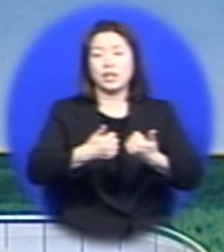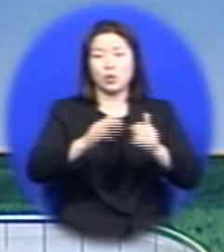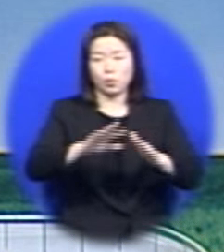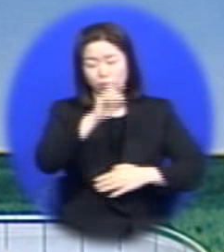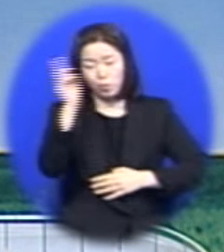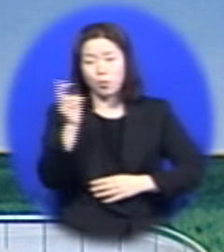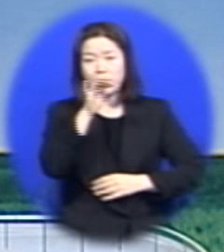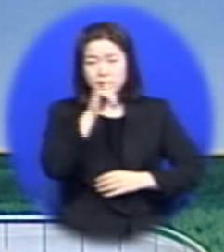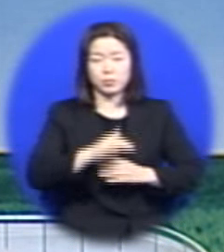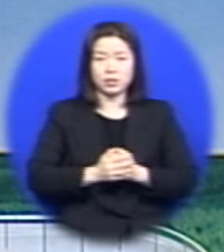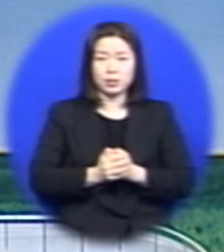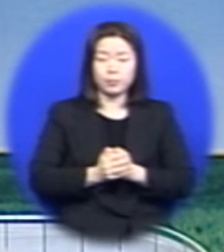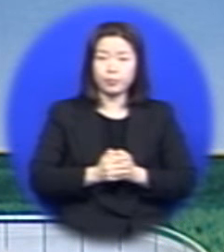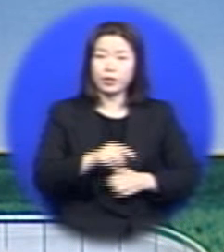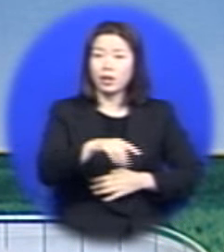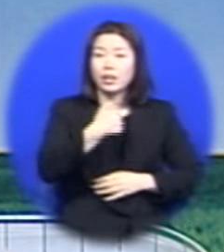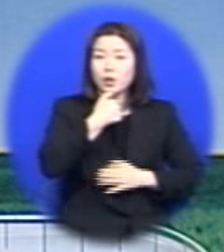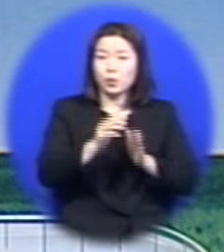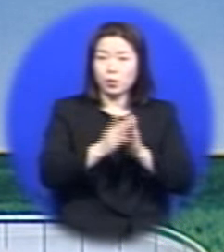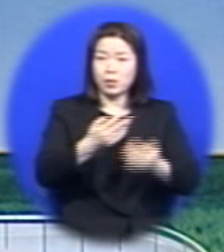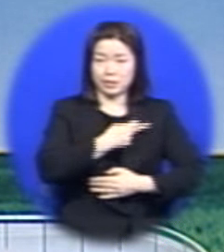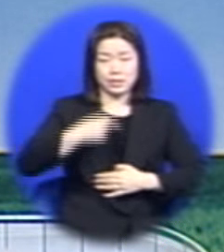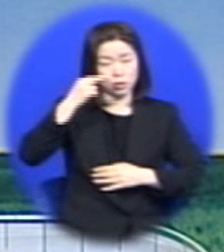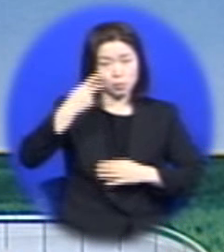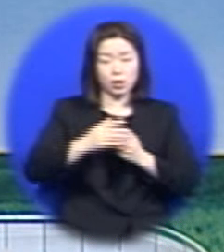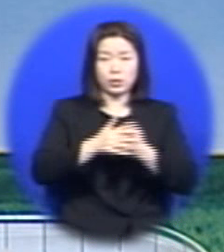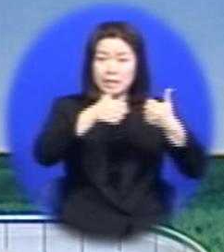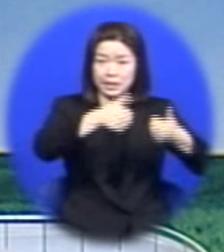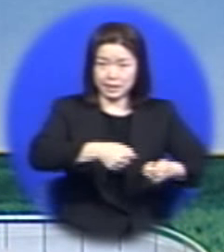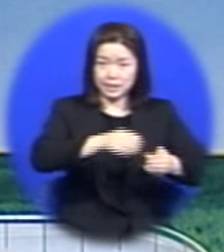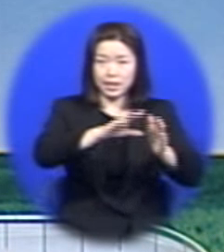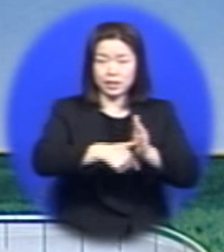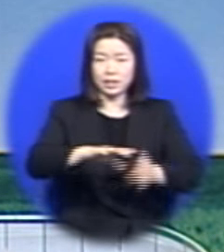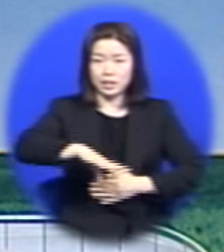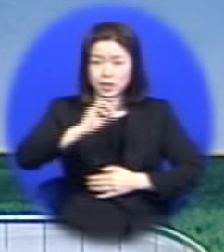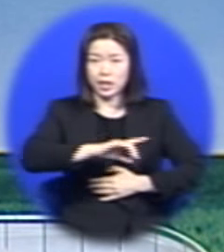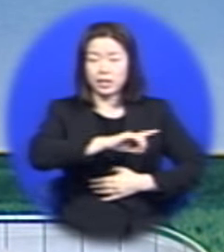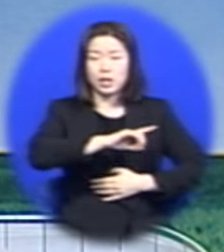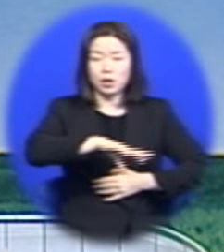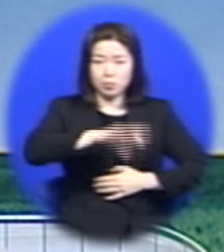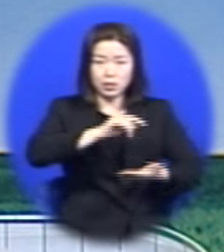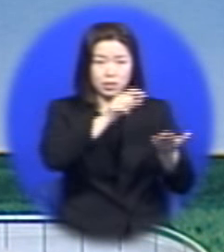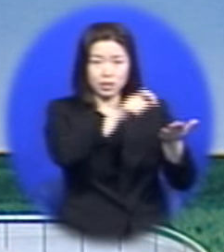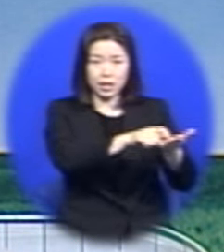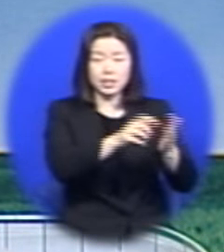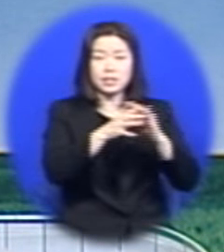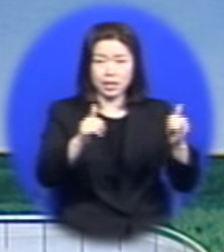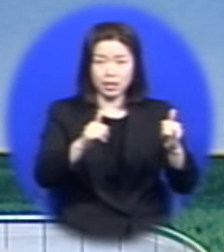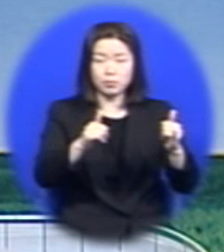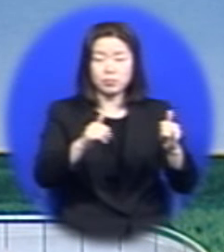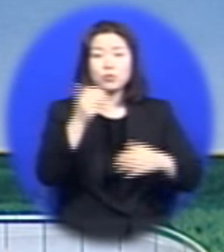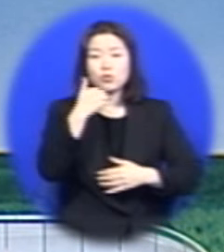이 로마서 사도 바울이 인사를 하면서 제일 먼저 언급한 분이 여자입니다. 베베라고